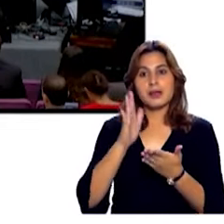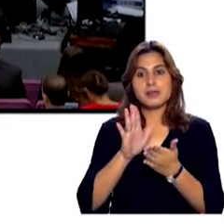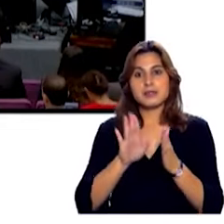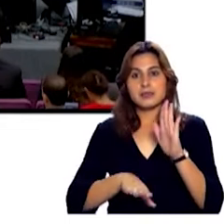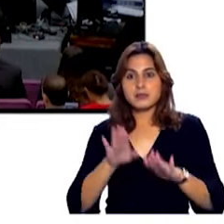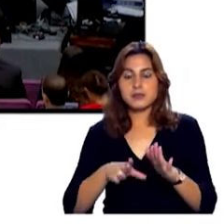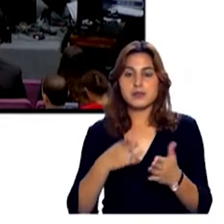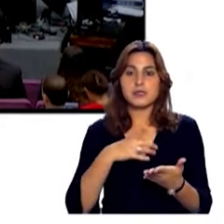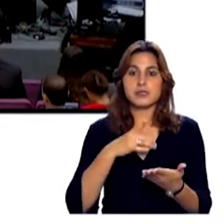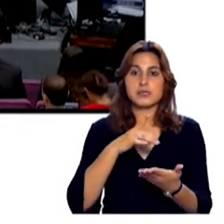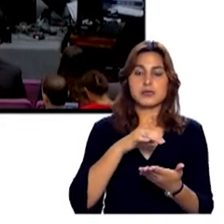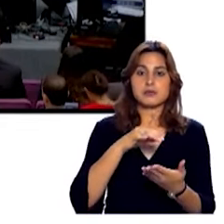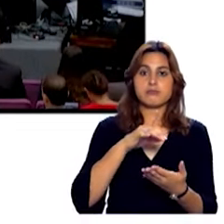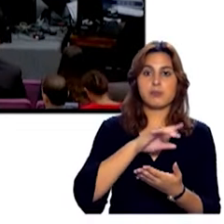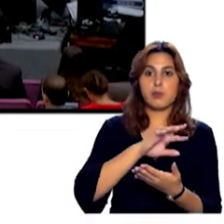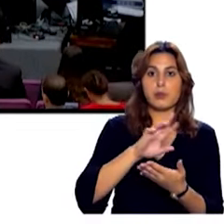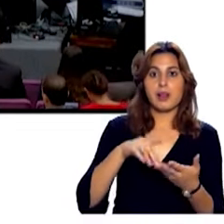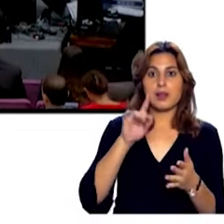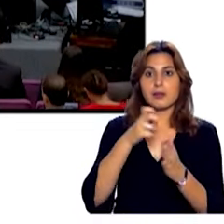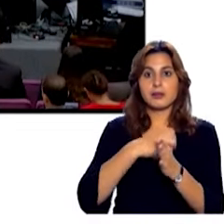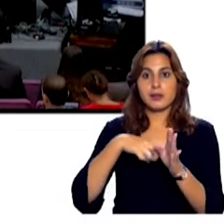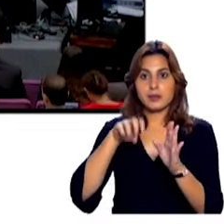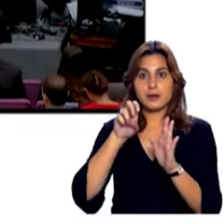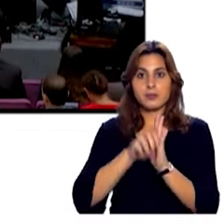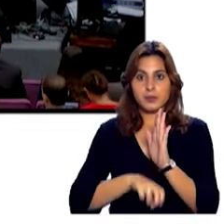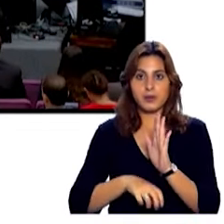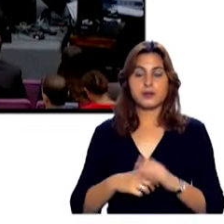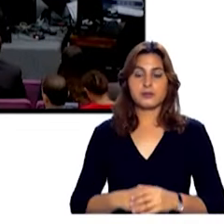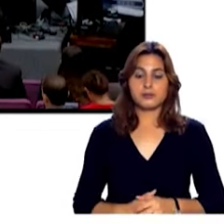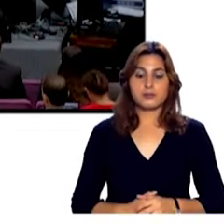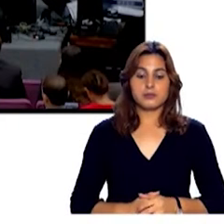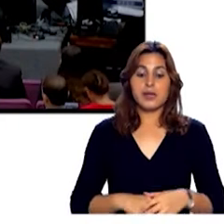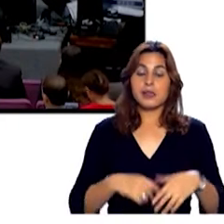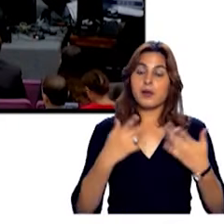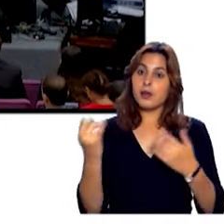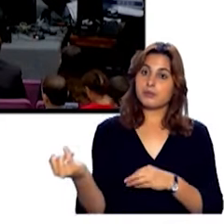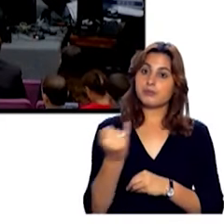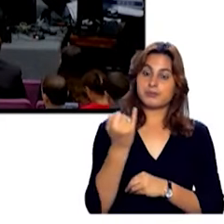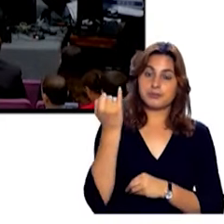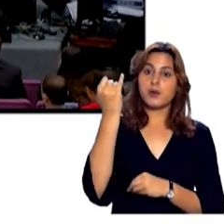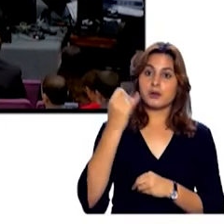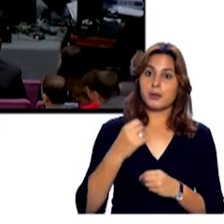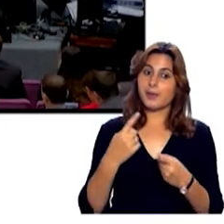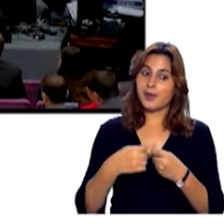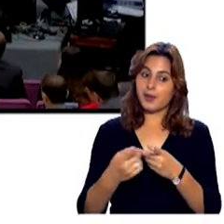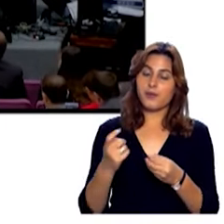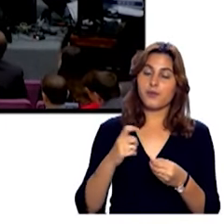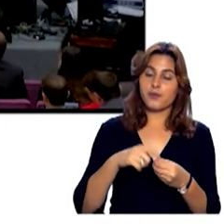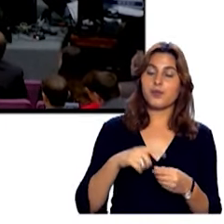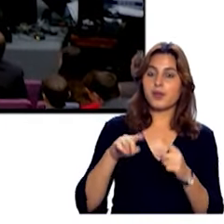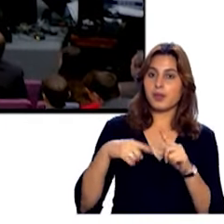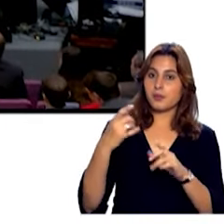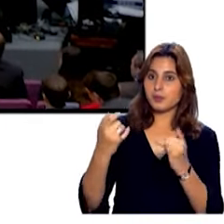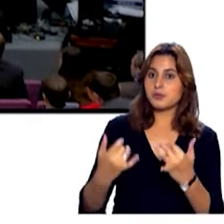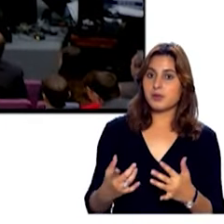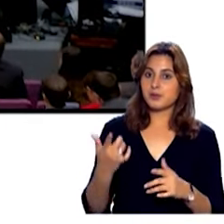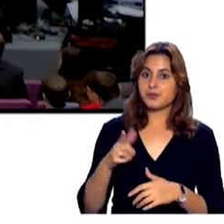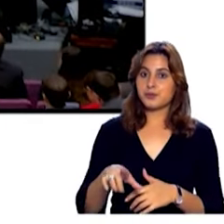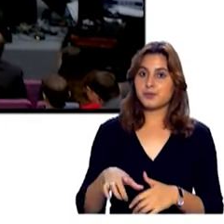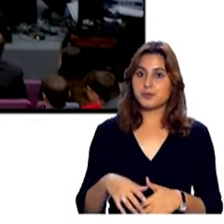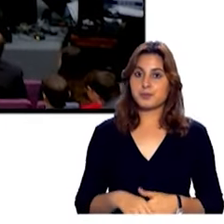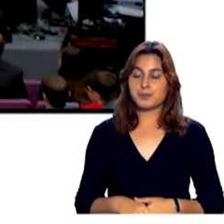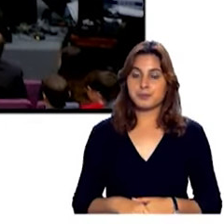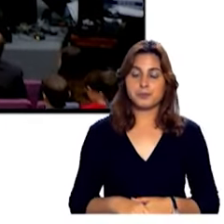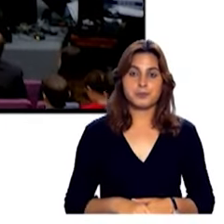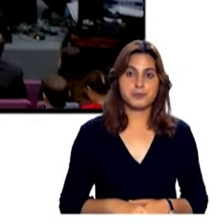Il profilo rilev perché su questo profilo torner fra poco qualche dato statistico